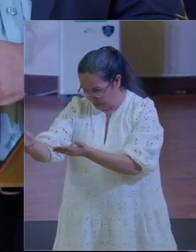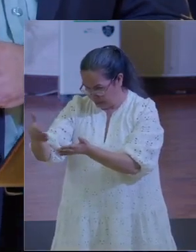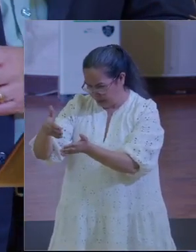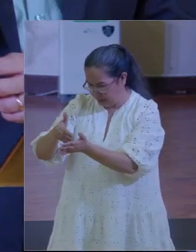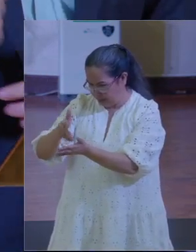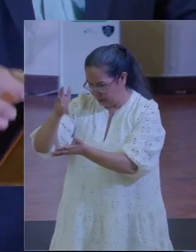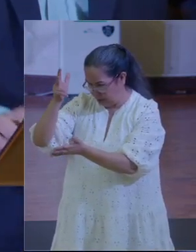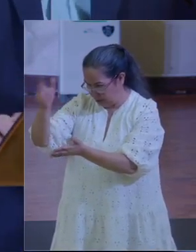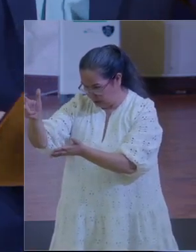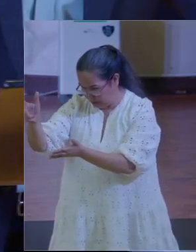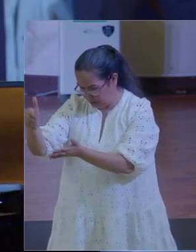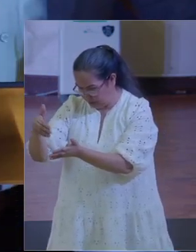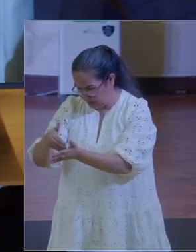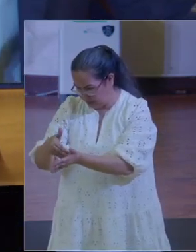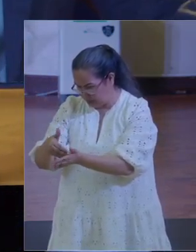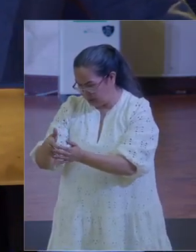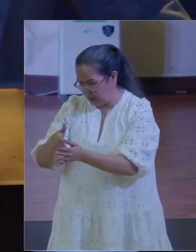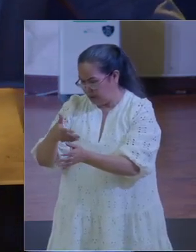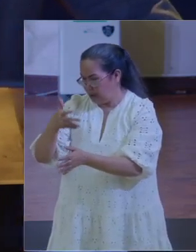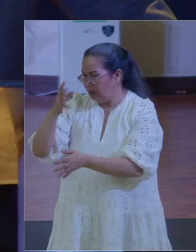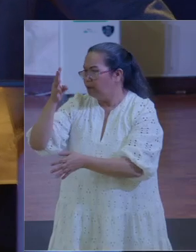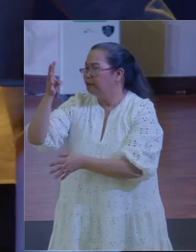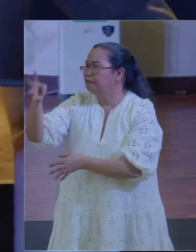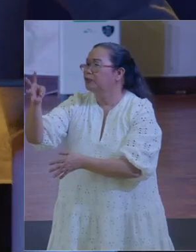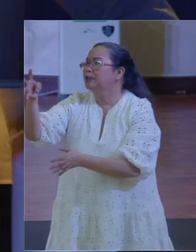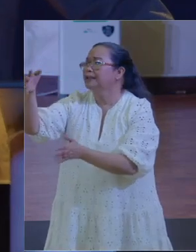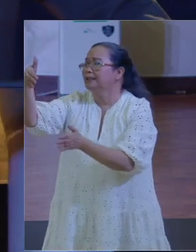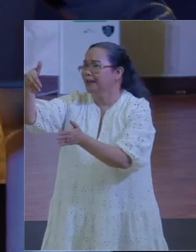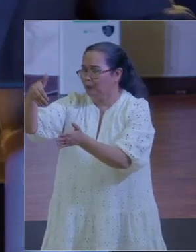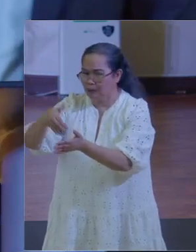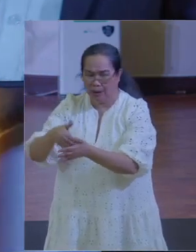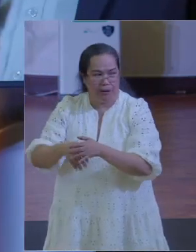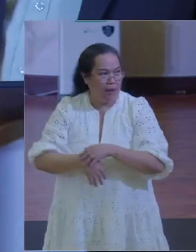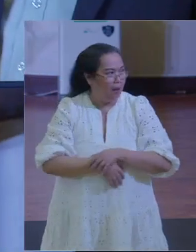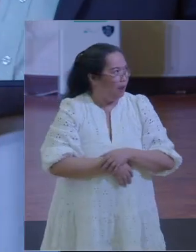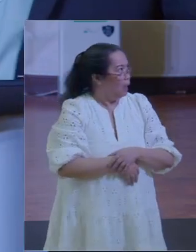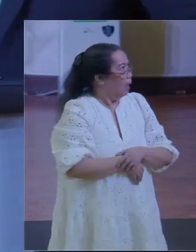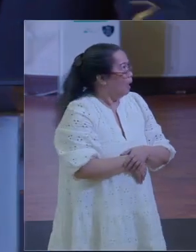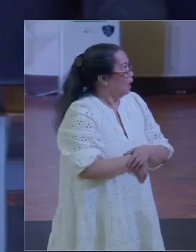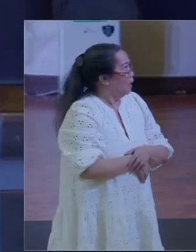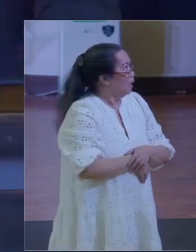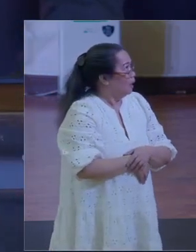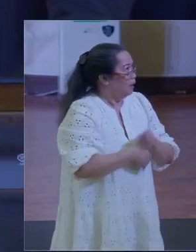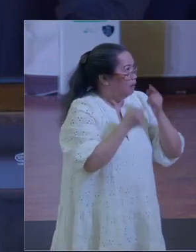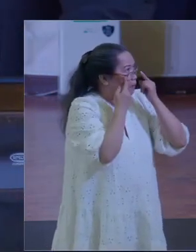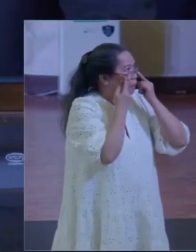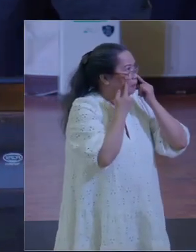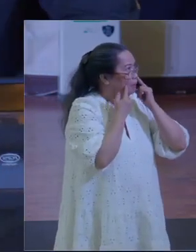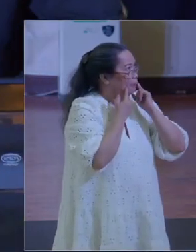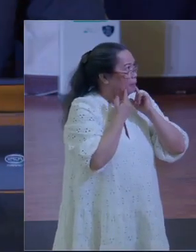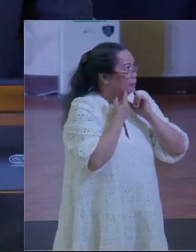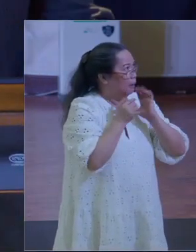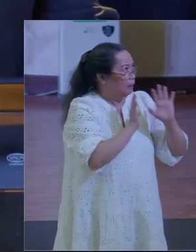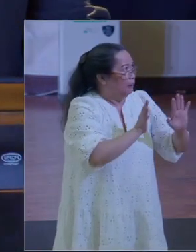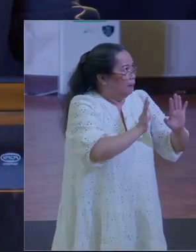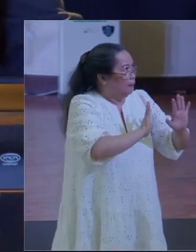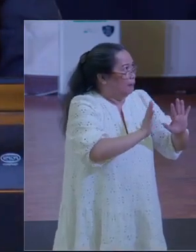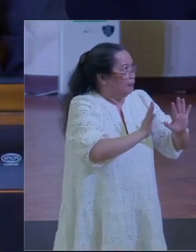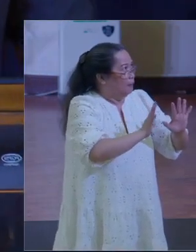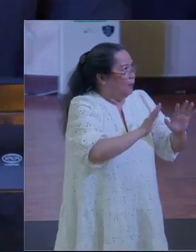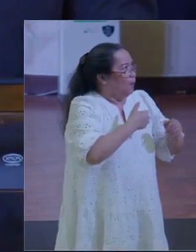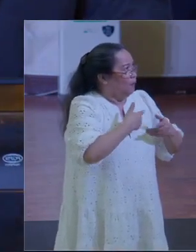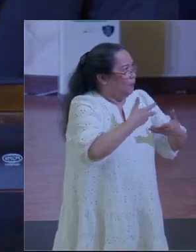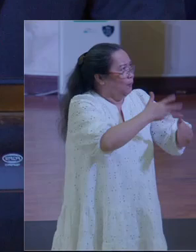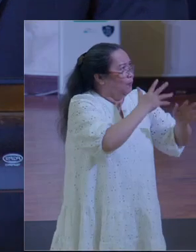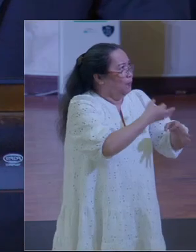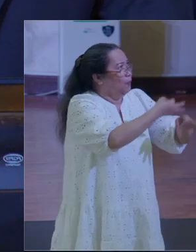30, 40,000. So, umiyak yung nanay. Ayaw niya tanggapin. Sabi, naku, ano po